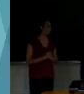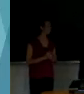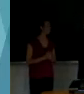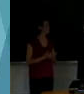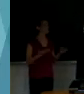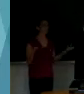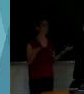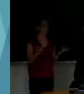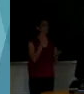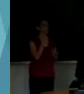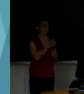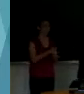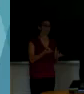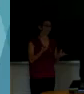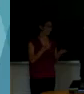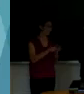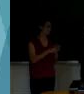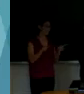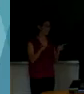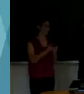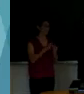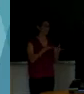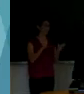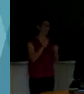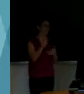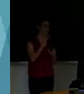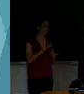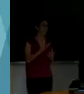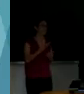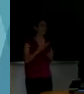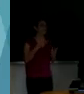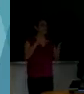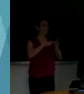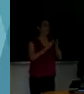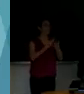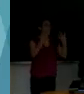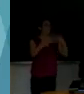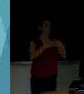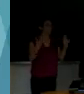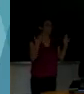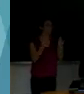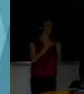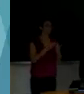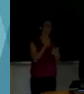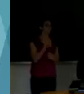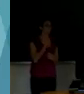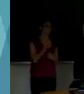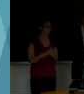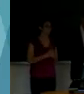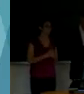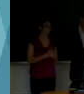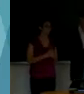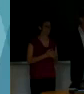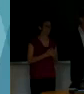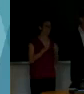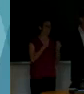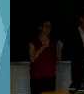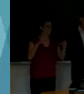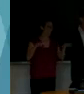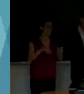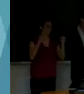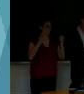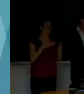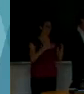dire? Pochissimo tempo, lo ripeto, però ecco, perché studiare ingegneria meccanica? Quindi perché inserirvi in questo tipo